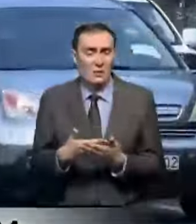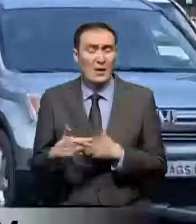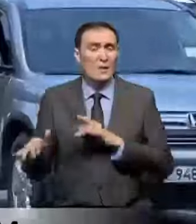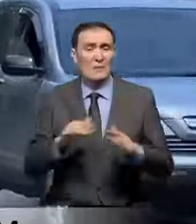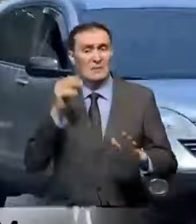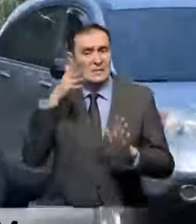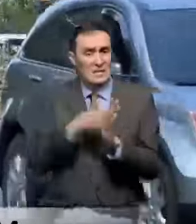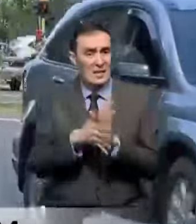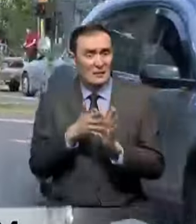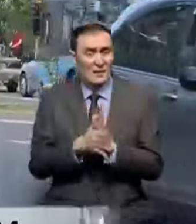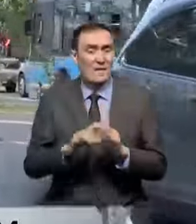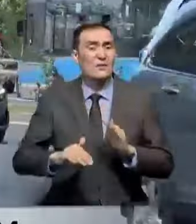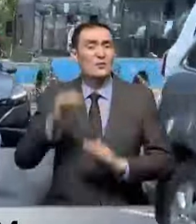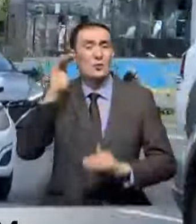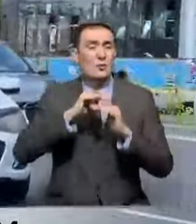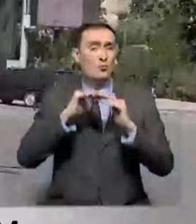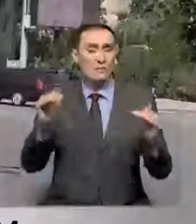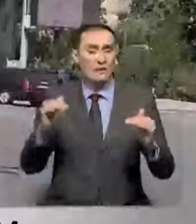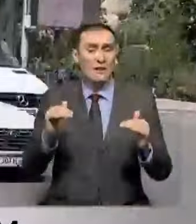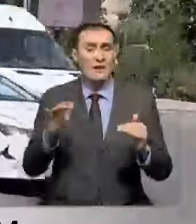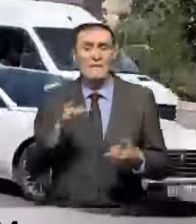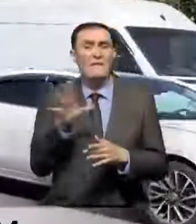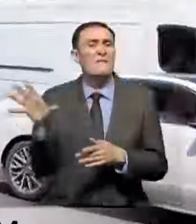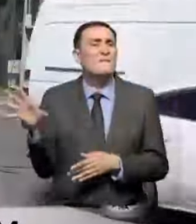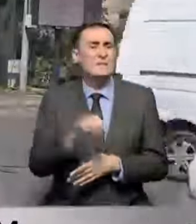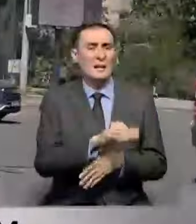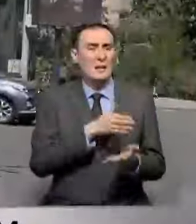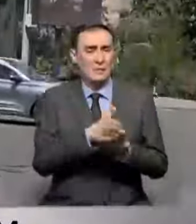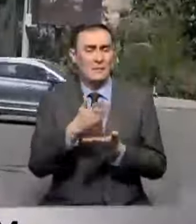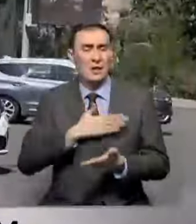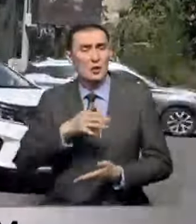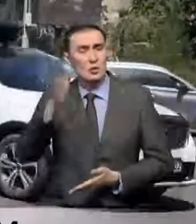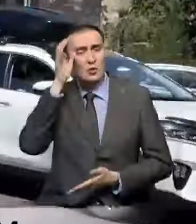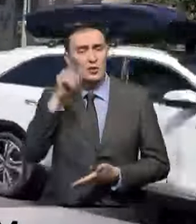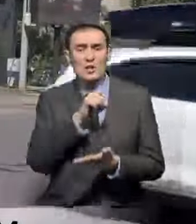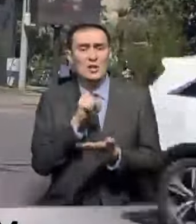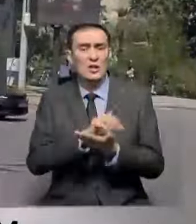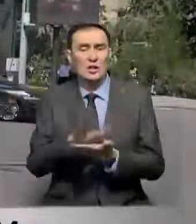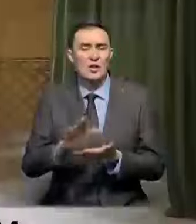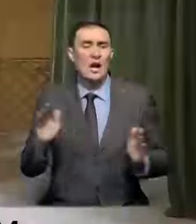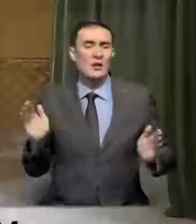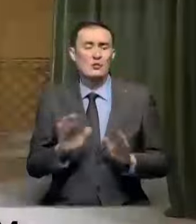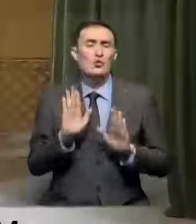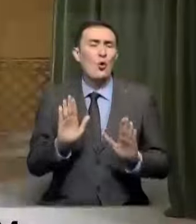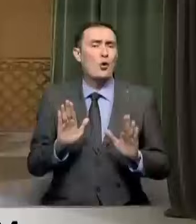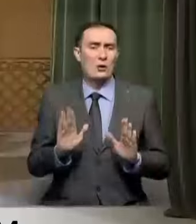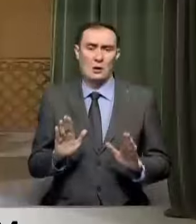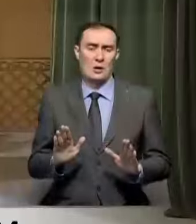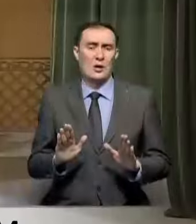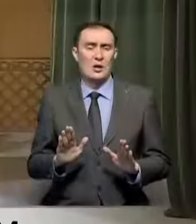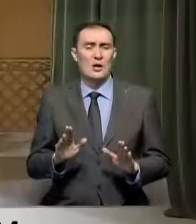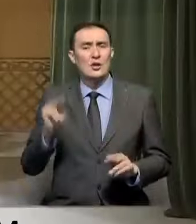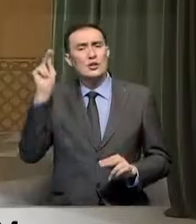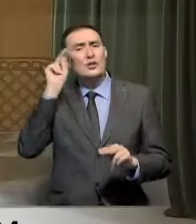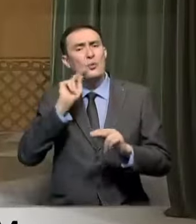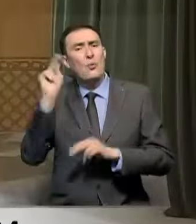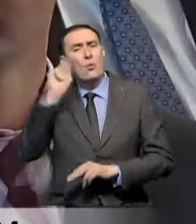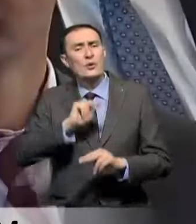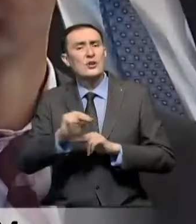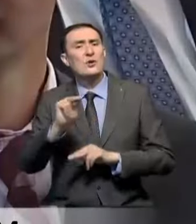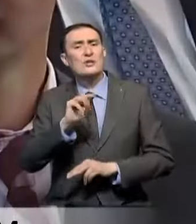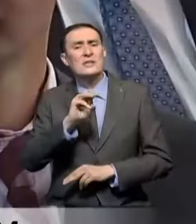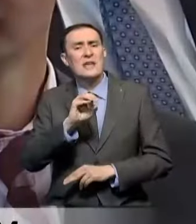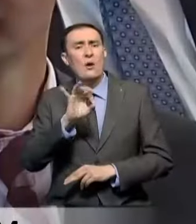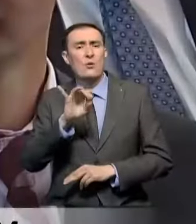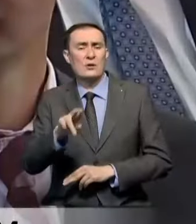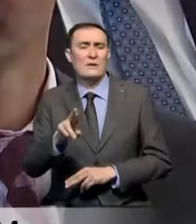исследования на высоком уровне во всех сферах наши учёные не должны ограничиваться сугубо теоретическими изысканиями в